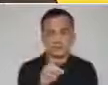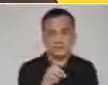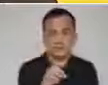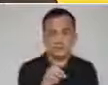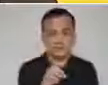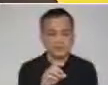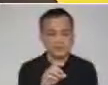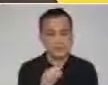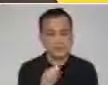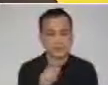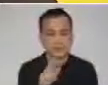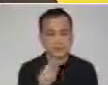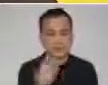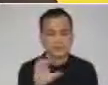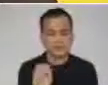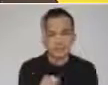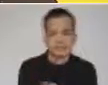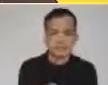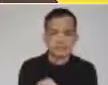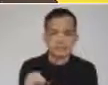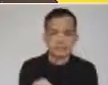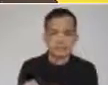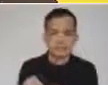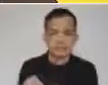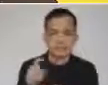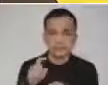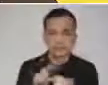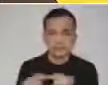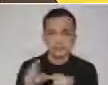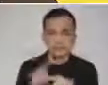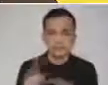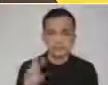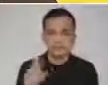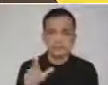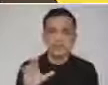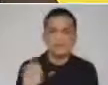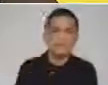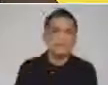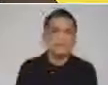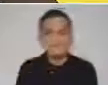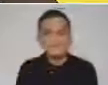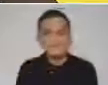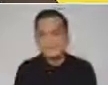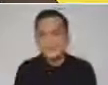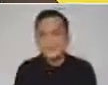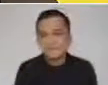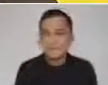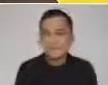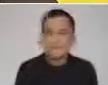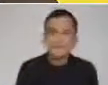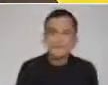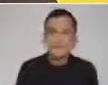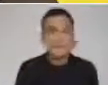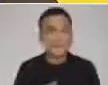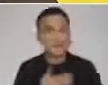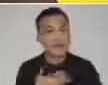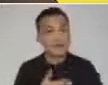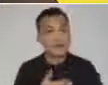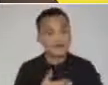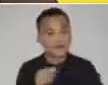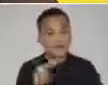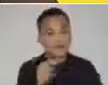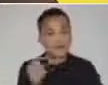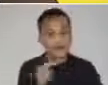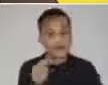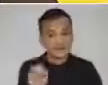mga major thoroughfares. Pero right now, kita na rin sa mga CCTVs dito sa MMDA Metro Base, yung bigat ng